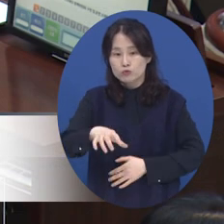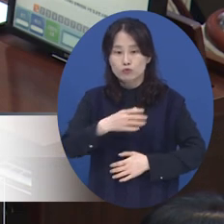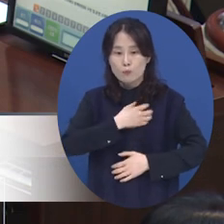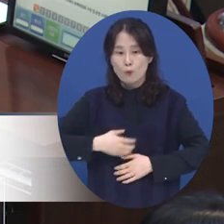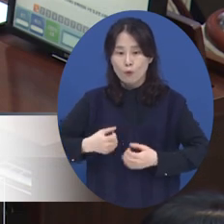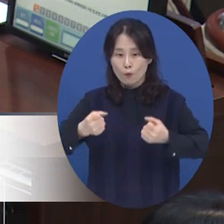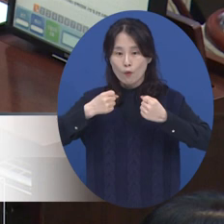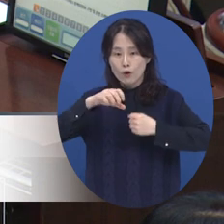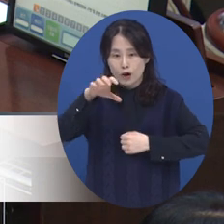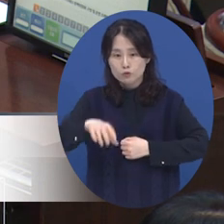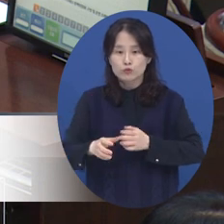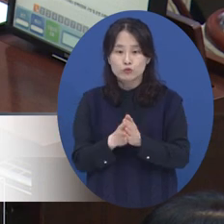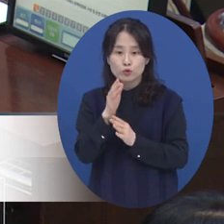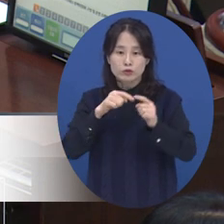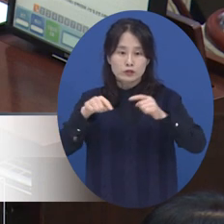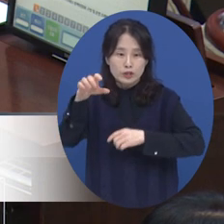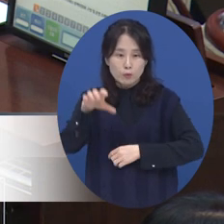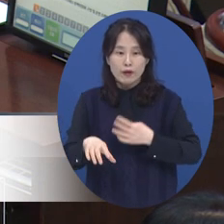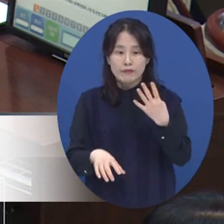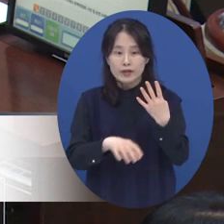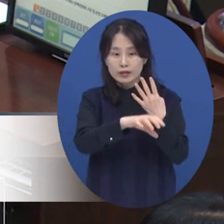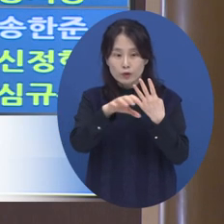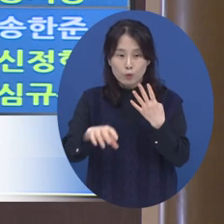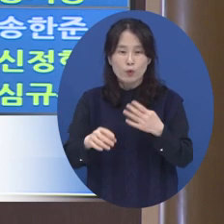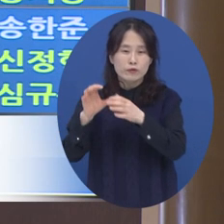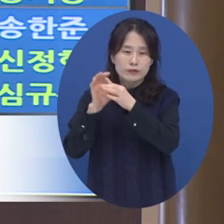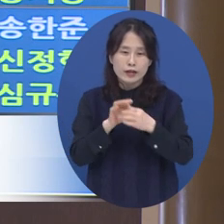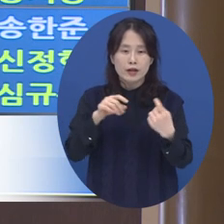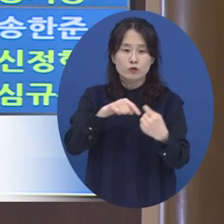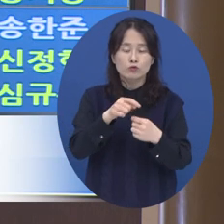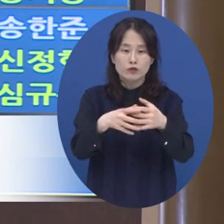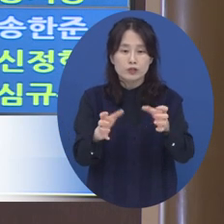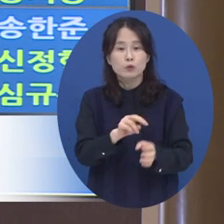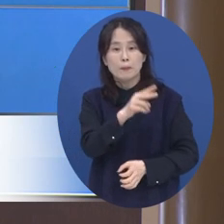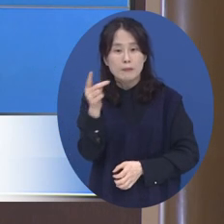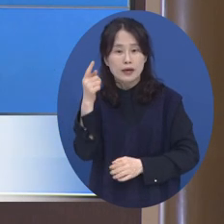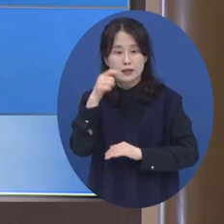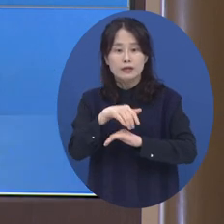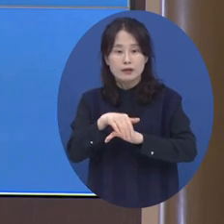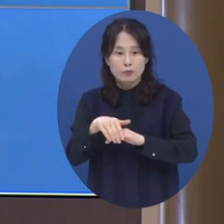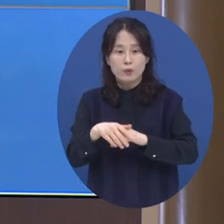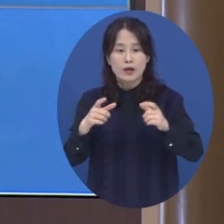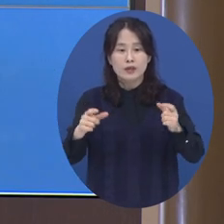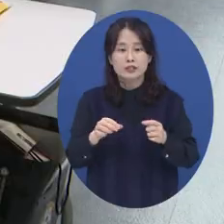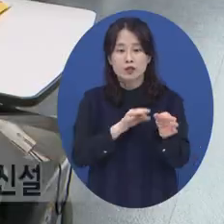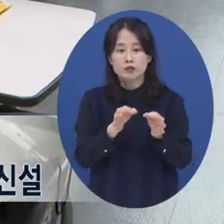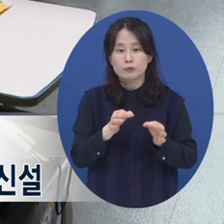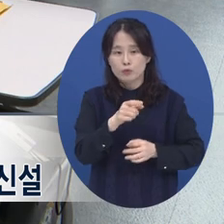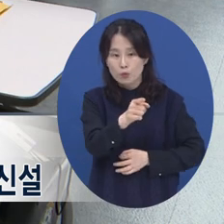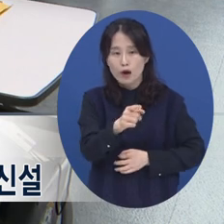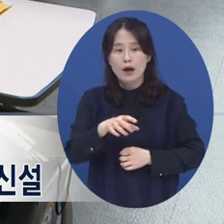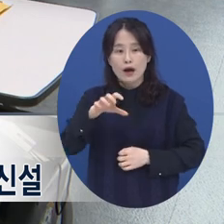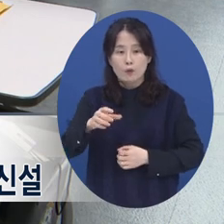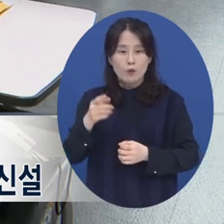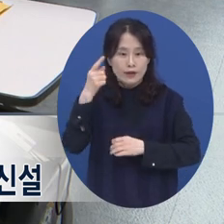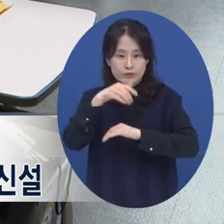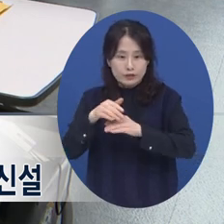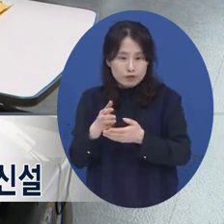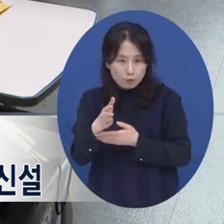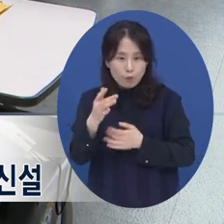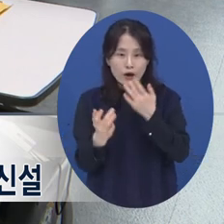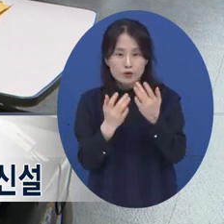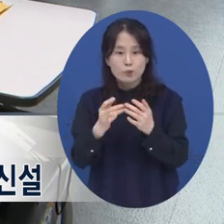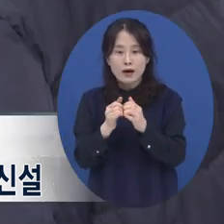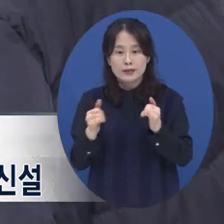0 정보 보건 건강 9 도시정책과 등 4개 꾼 상시 킥으로 전원 됩니다 지역 금융가 와 공간